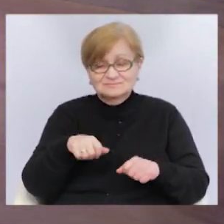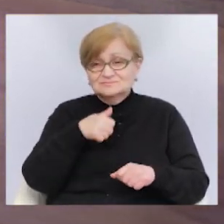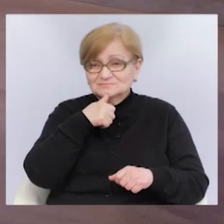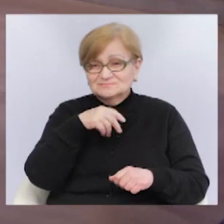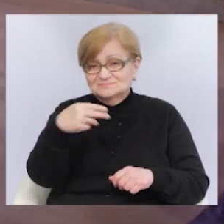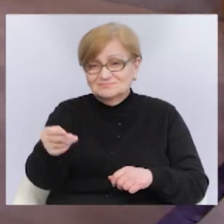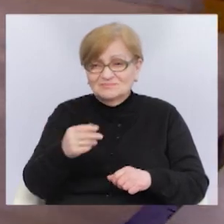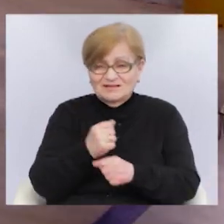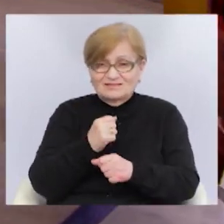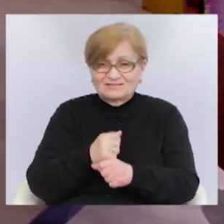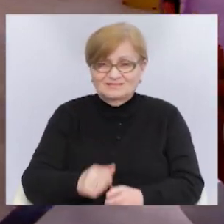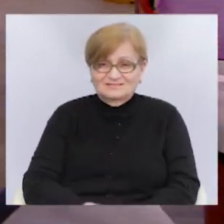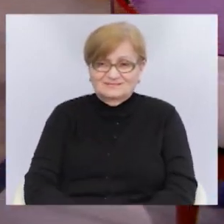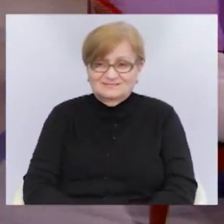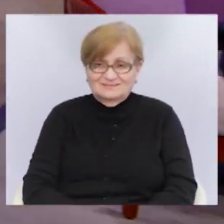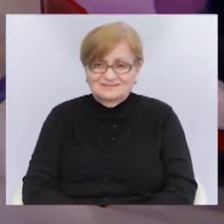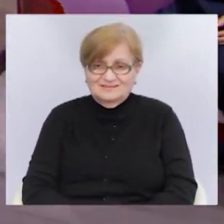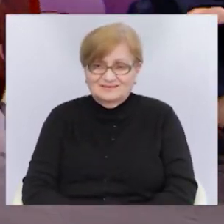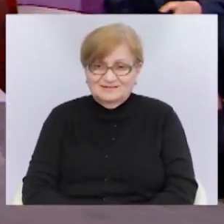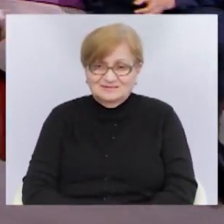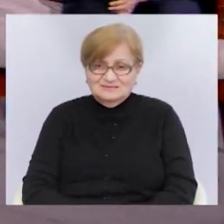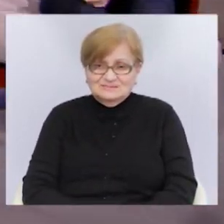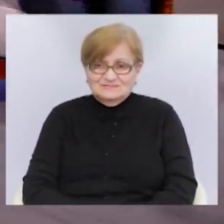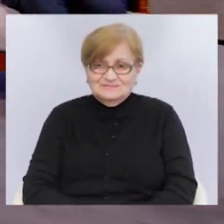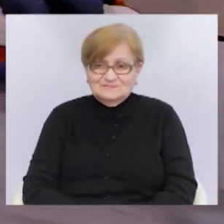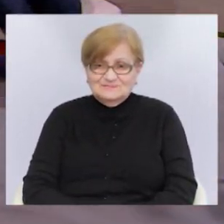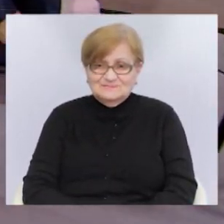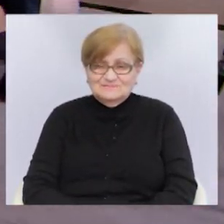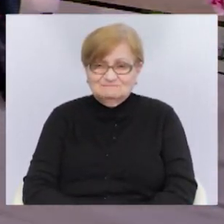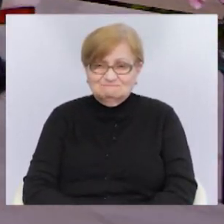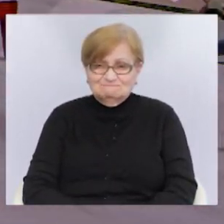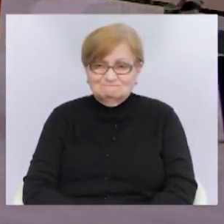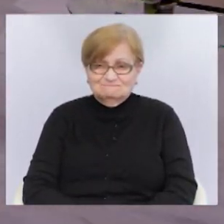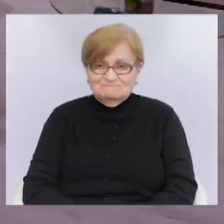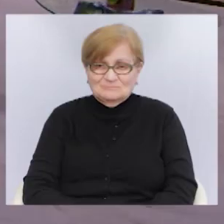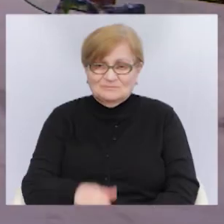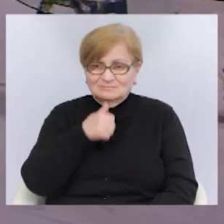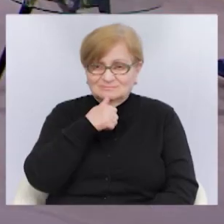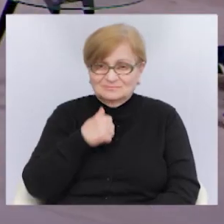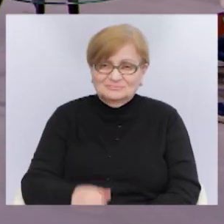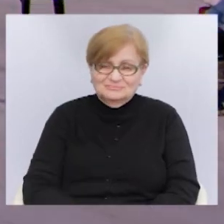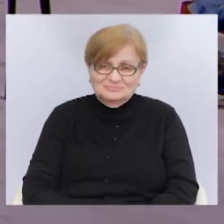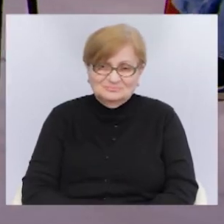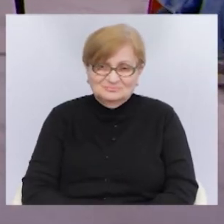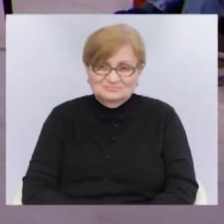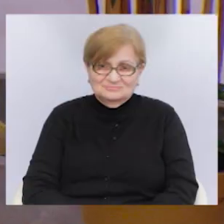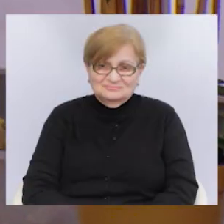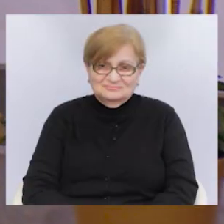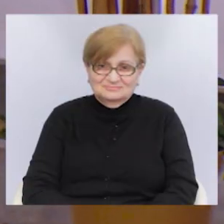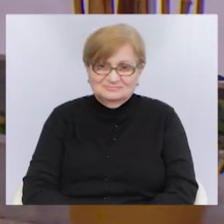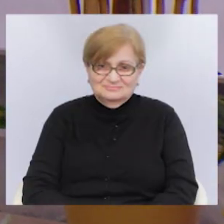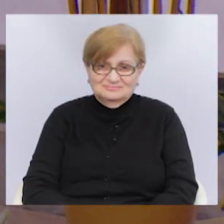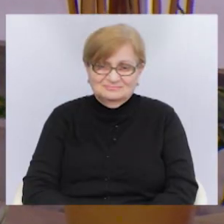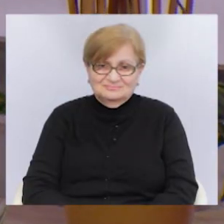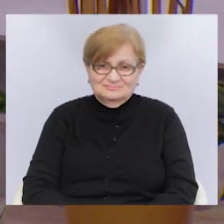კი. ერთი ნინომაც რომ სადოს და ამასობაში გასასვლელსაც მოახდო. აბა მოდი. უუ.